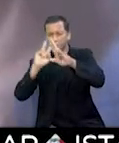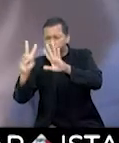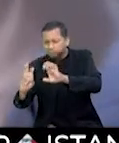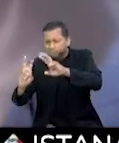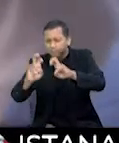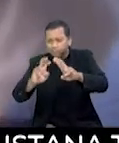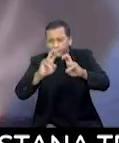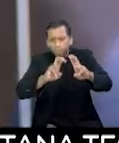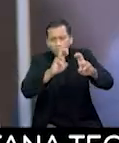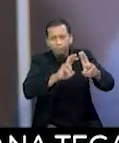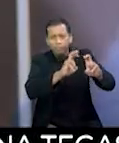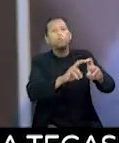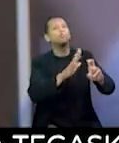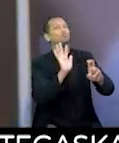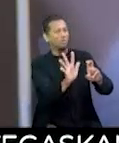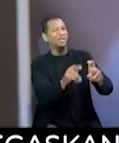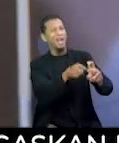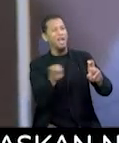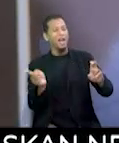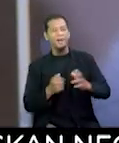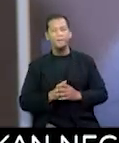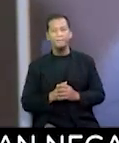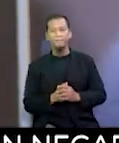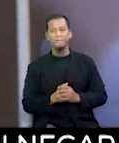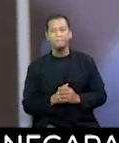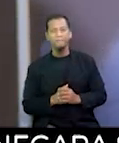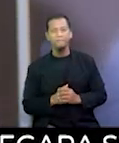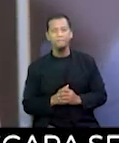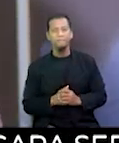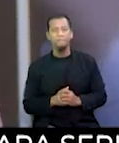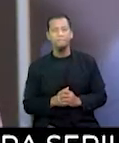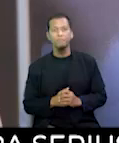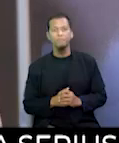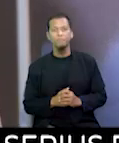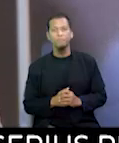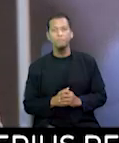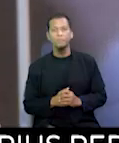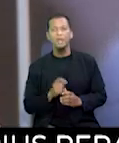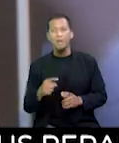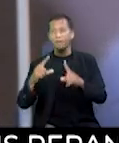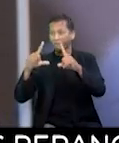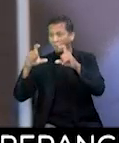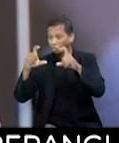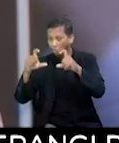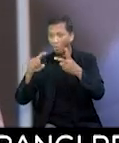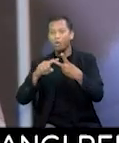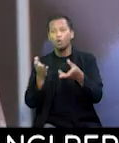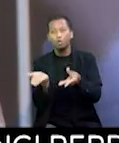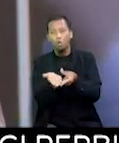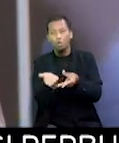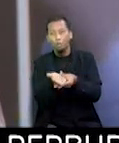HAM. Yaitu yang atau kami dapatkan terkait foto, kemudian dokumen, kontak,